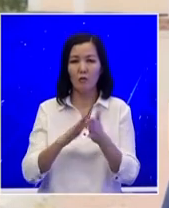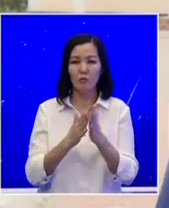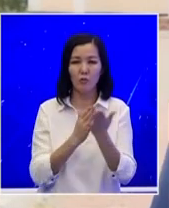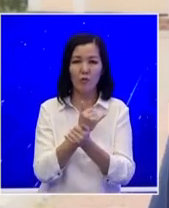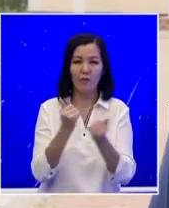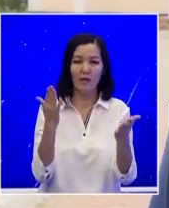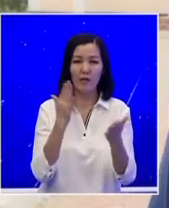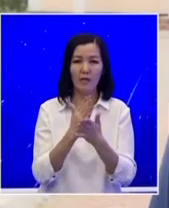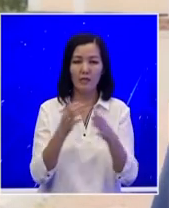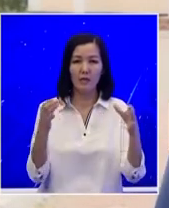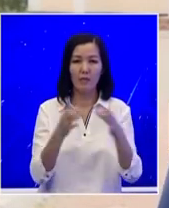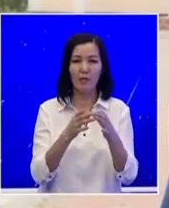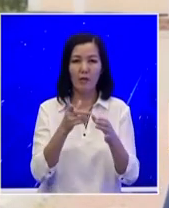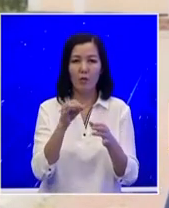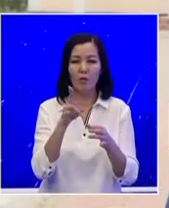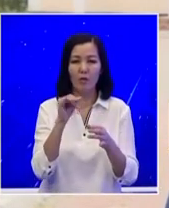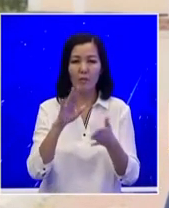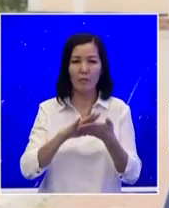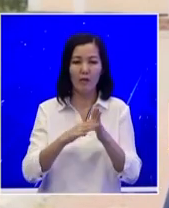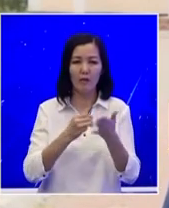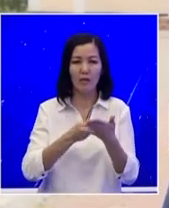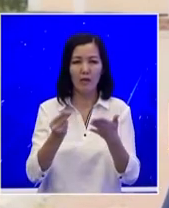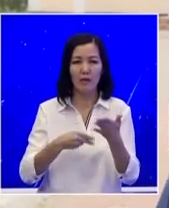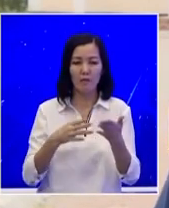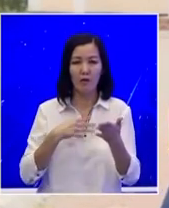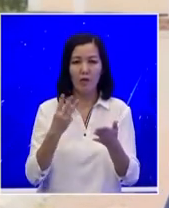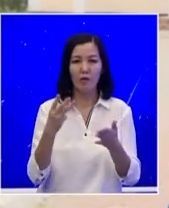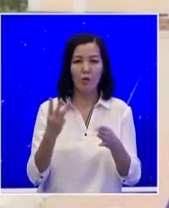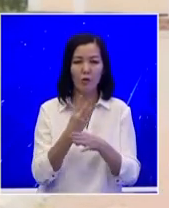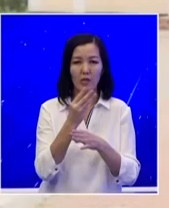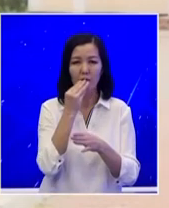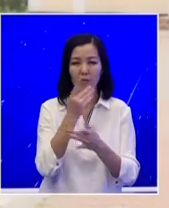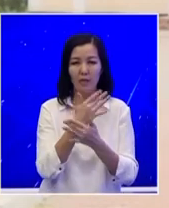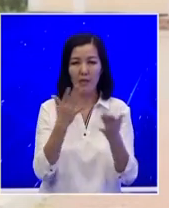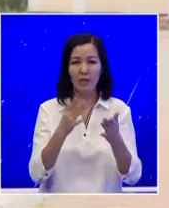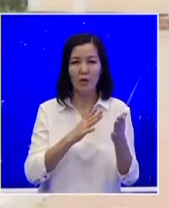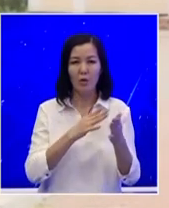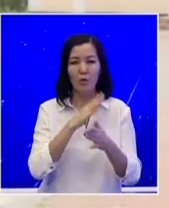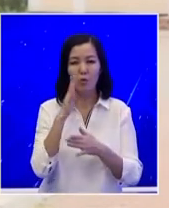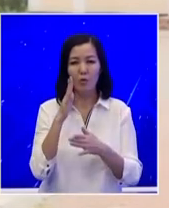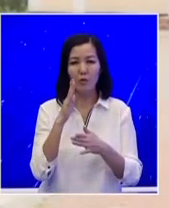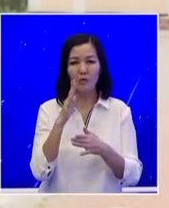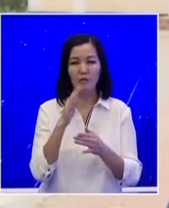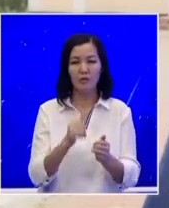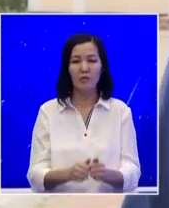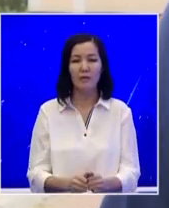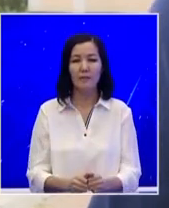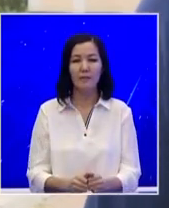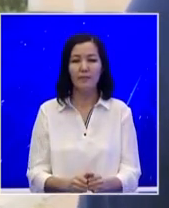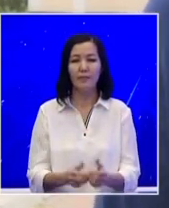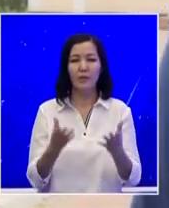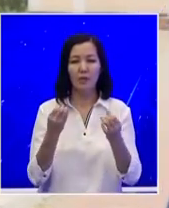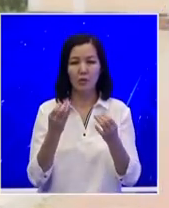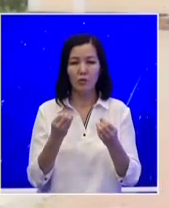создали. С компанией Голденбек заключили договор на трехразовое питание. Утром завтрак, обед и ужин. Плюс